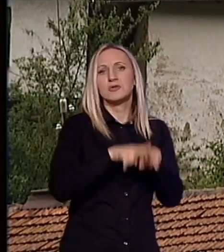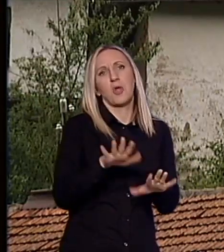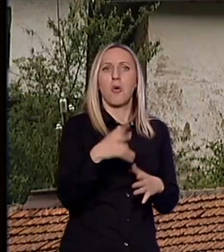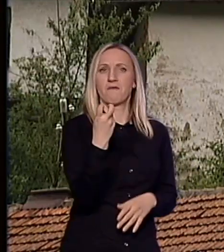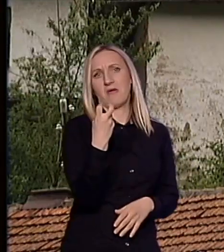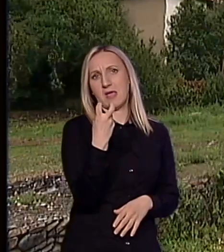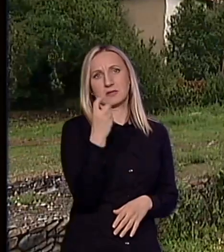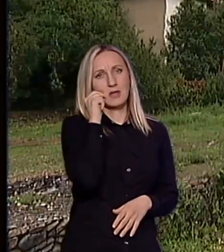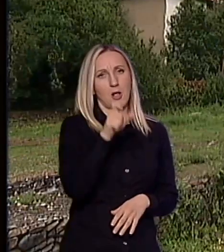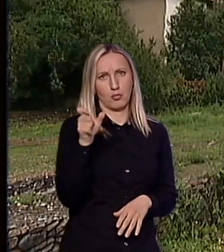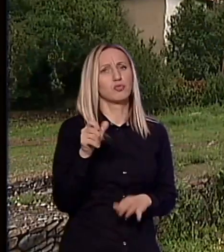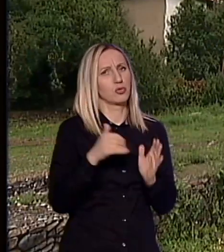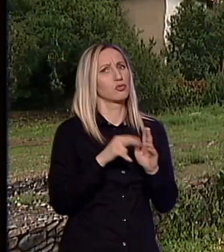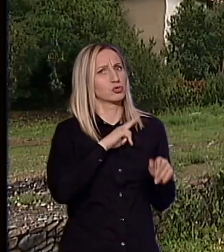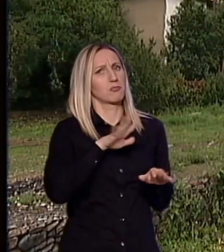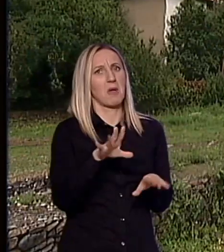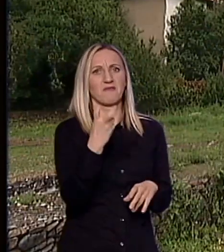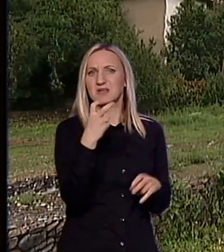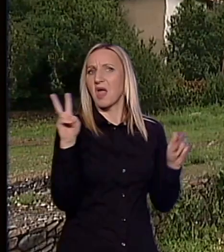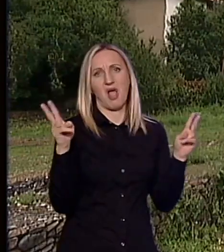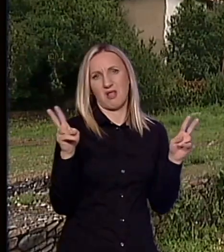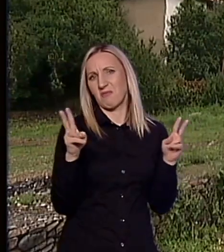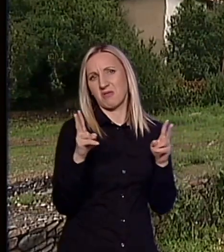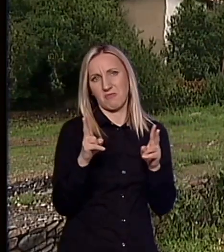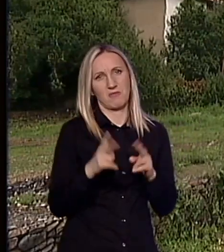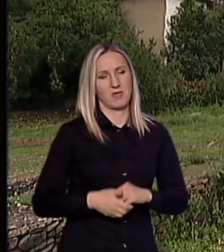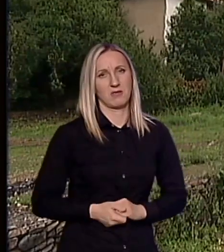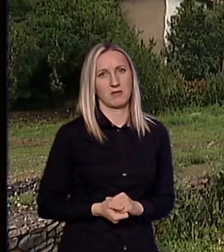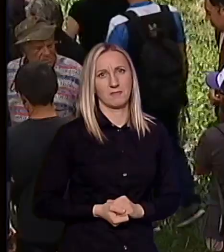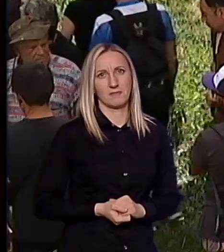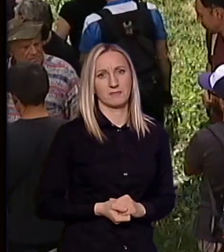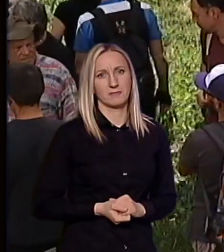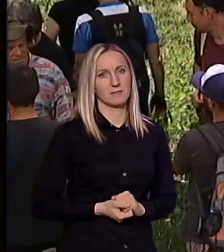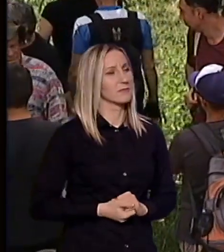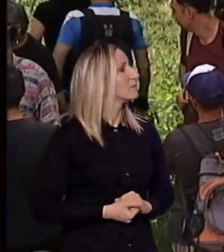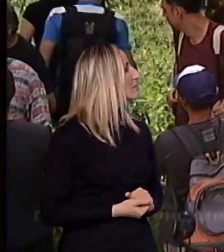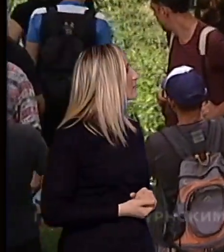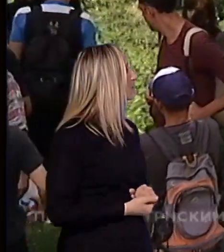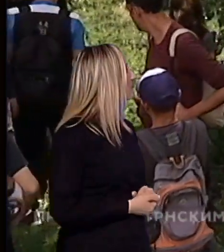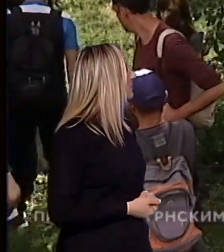duše još nas ima, ali sve manje nas. Thank you.